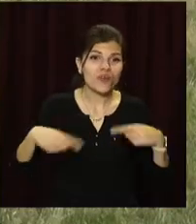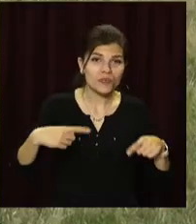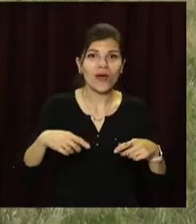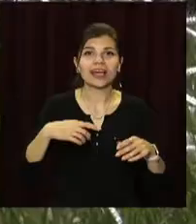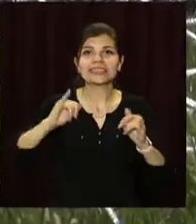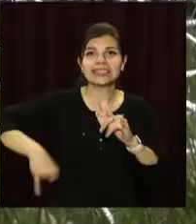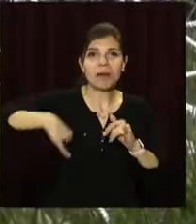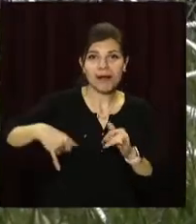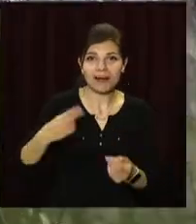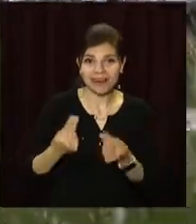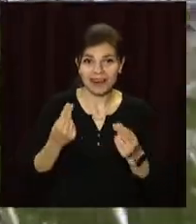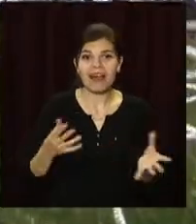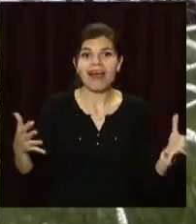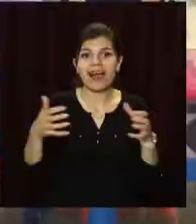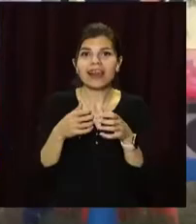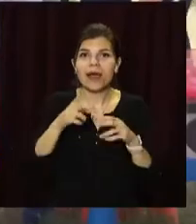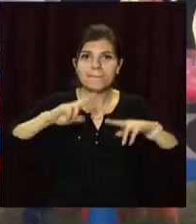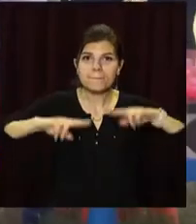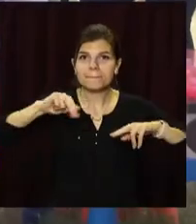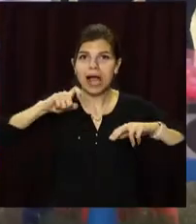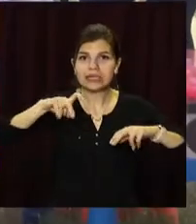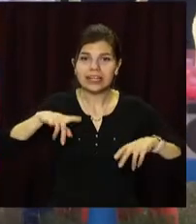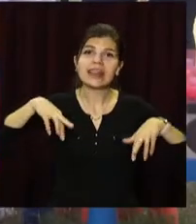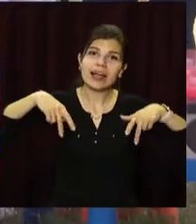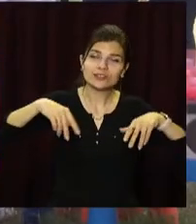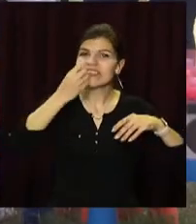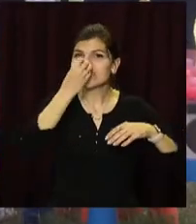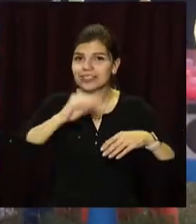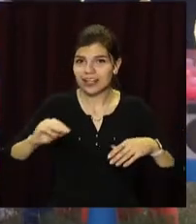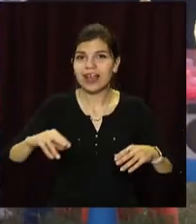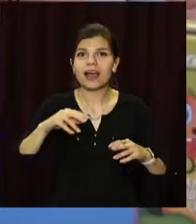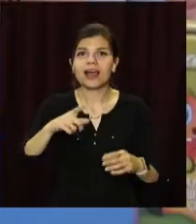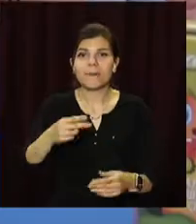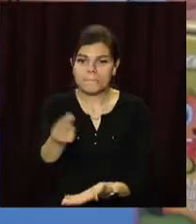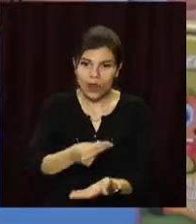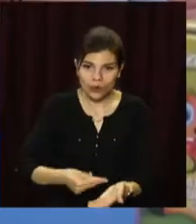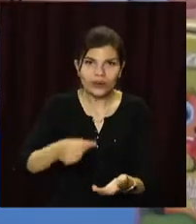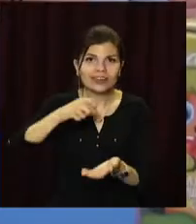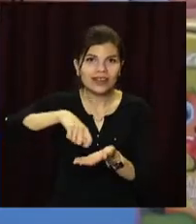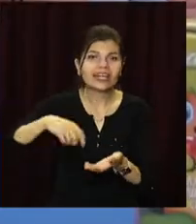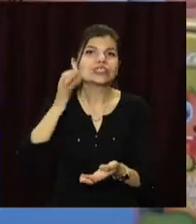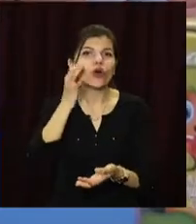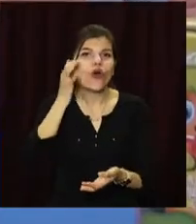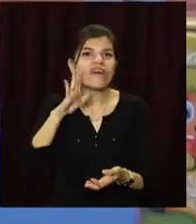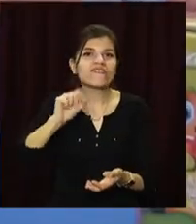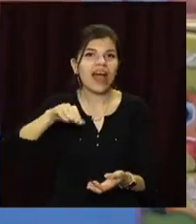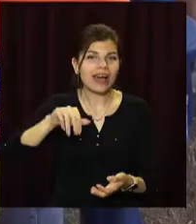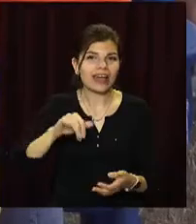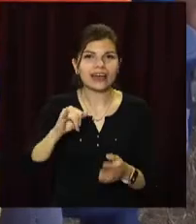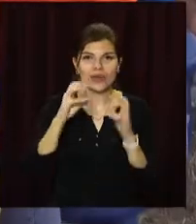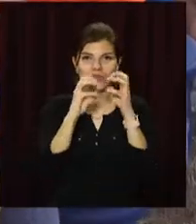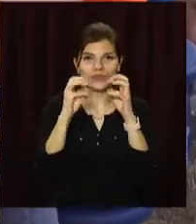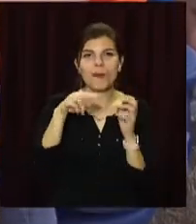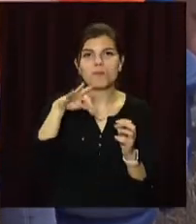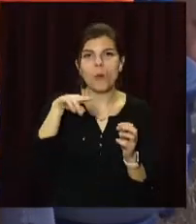на самокатах, разом збирають пазли, танцюють, саджають квіти, малюють на асфальті, їдять солодку вату та попкорн. У